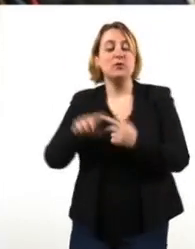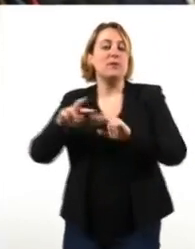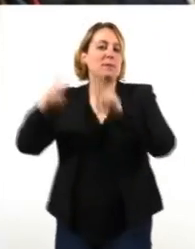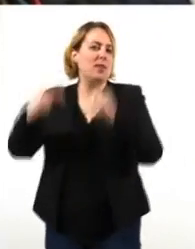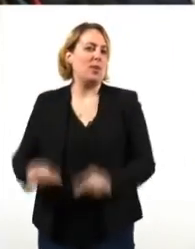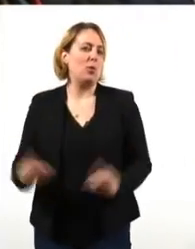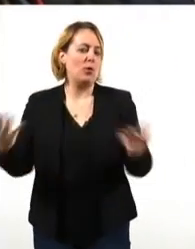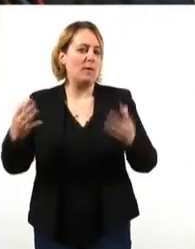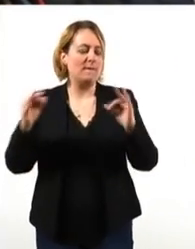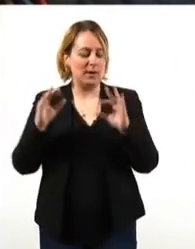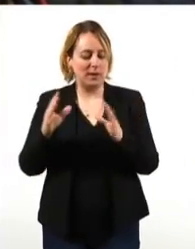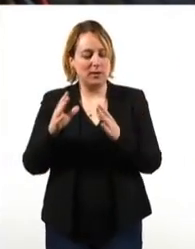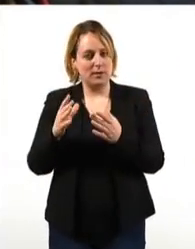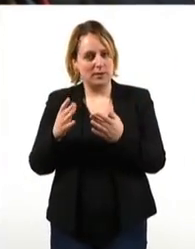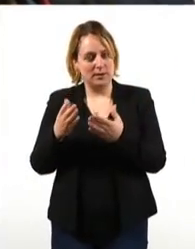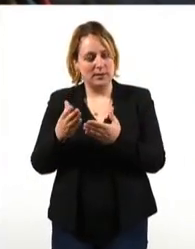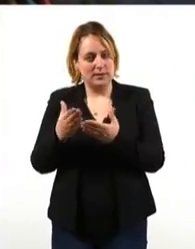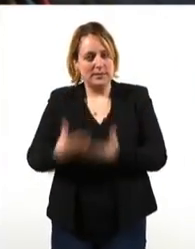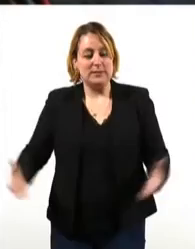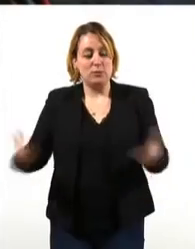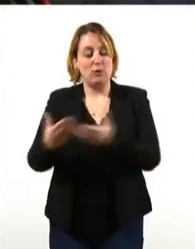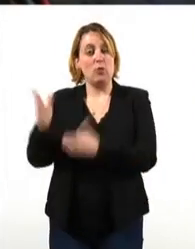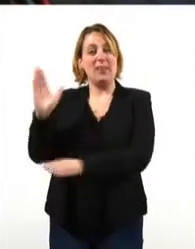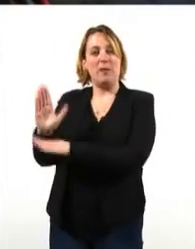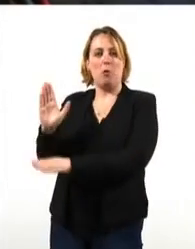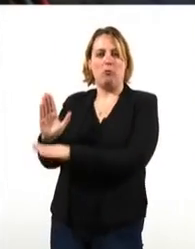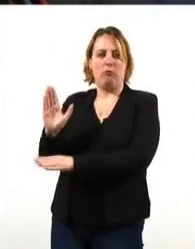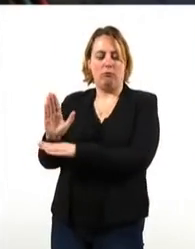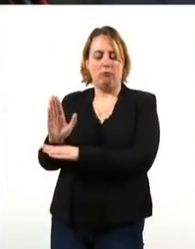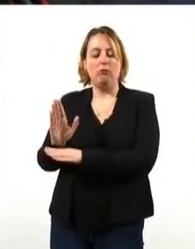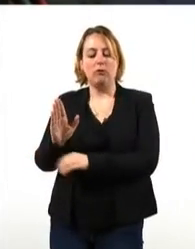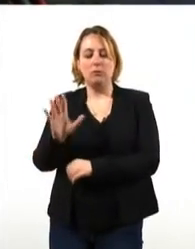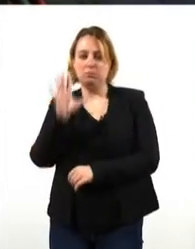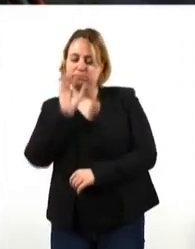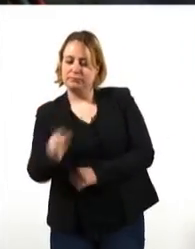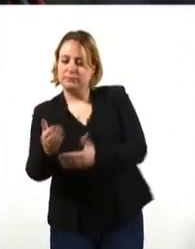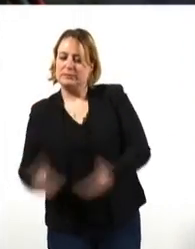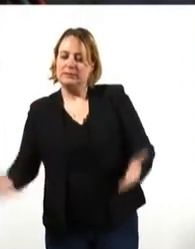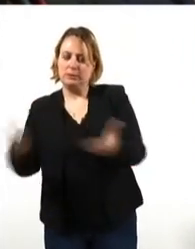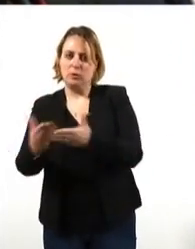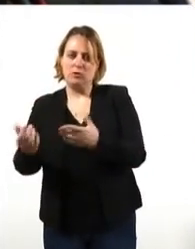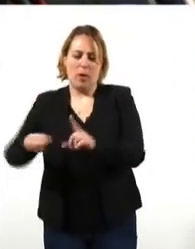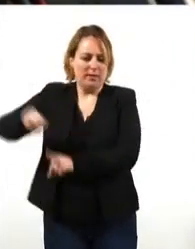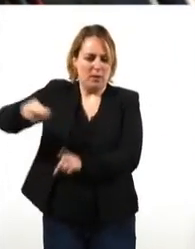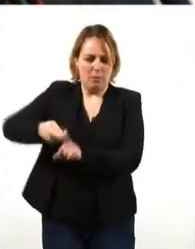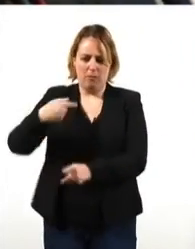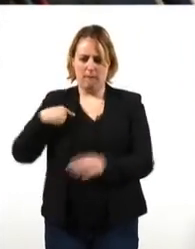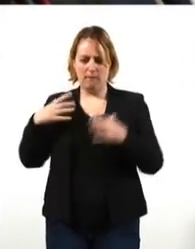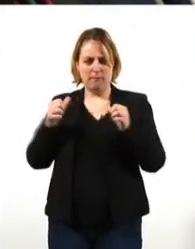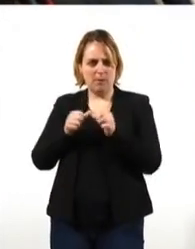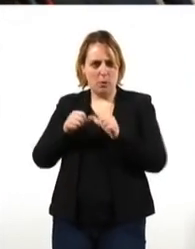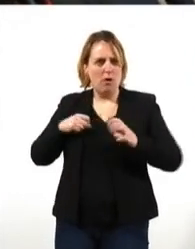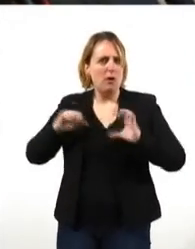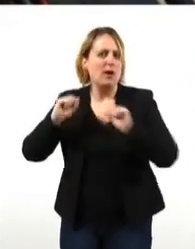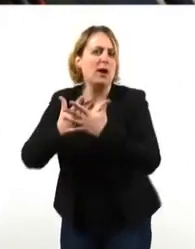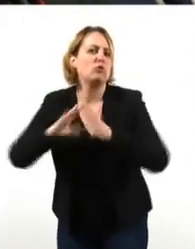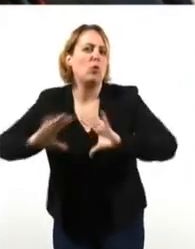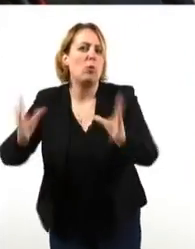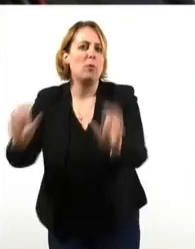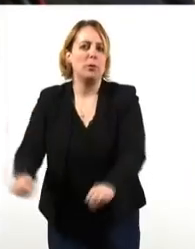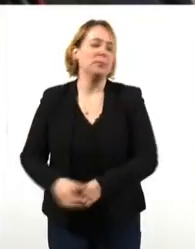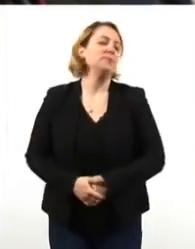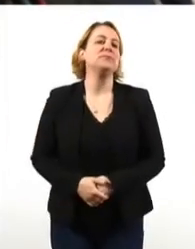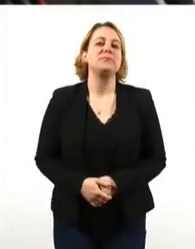collégiens dans la peau d'un témoin pour lui apprendre à réagir face à une scène de harcèlement scolaire. Et